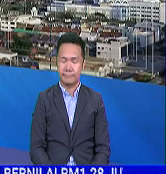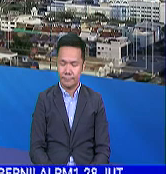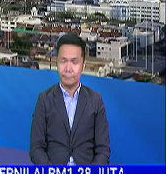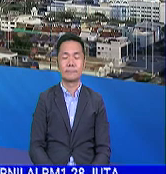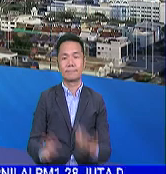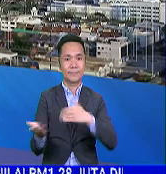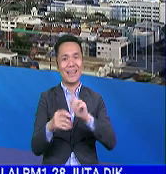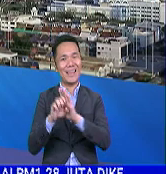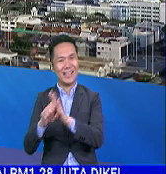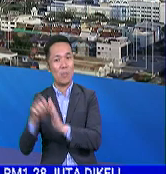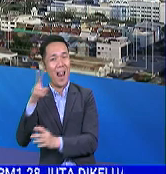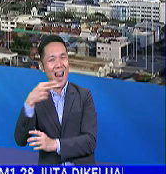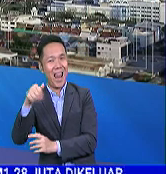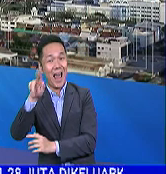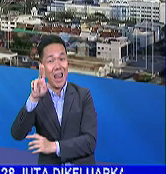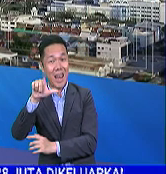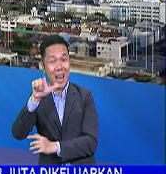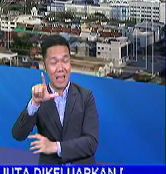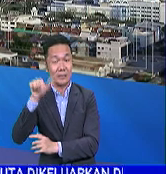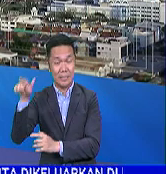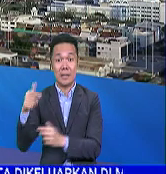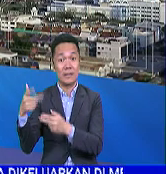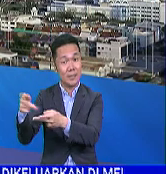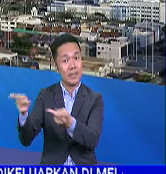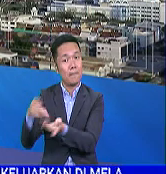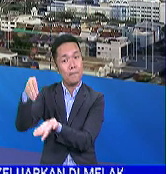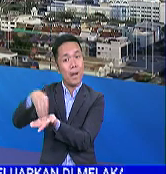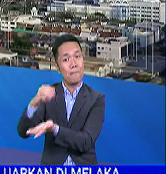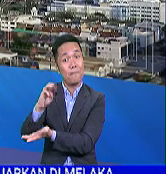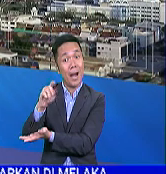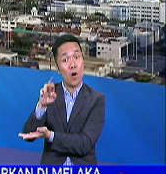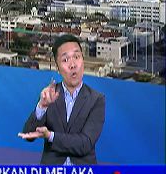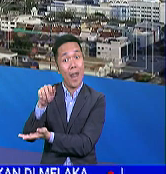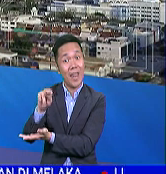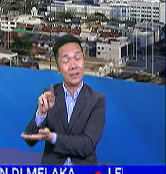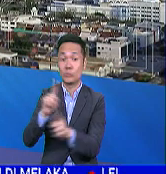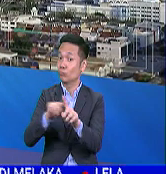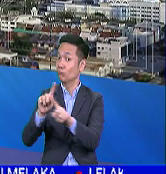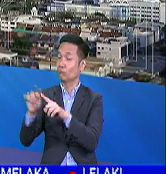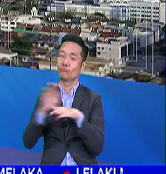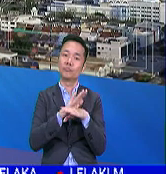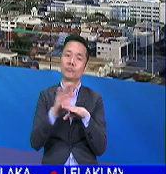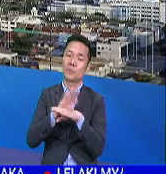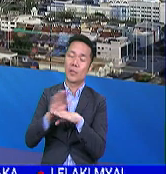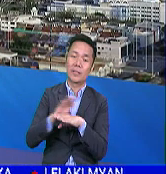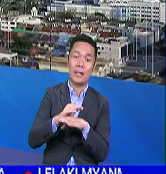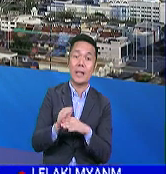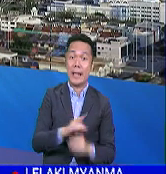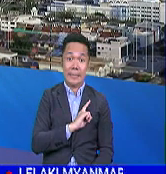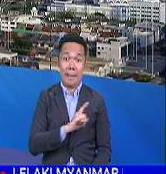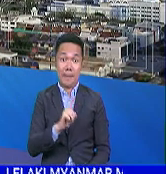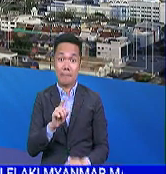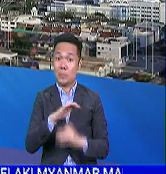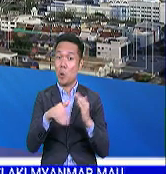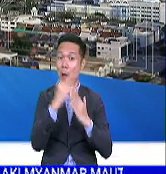Expo Produk Halal Malaysia yang kini sedang berlangsung di Maran, ia menghimpunkan ratusan produk keluaran usahawan dan peniaga Muslim dari seluruh